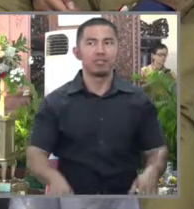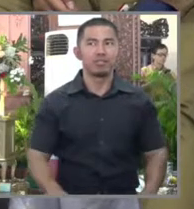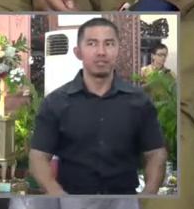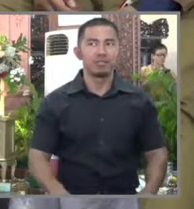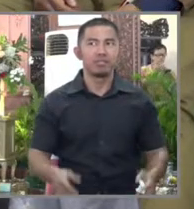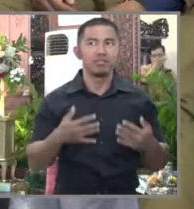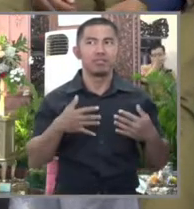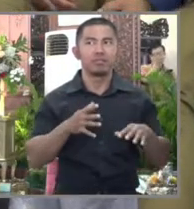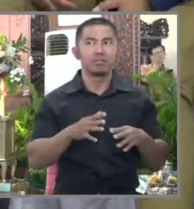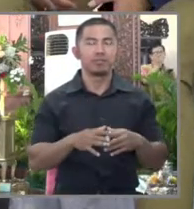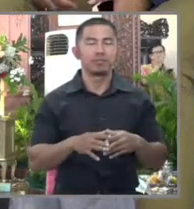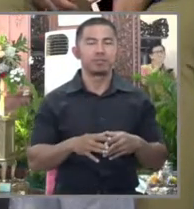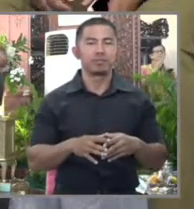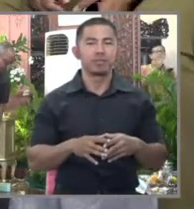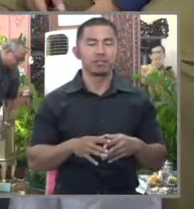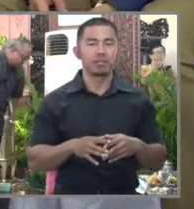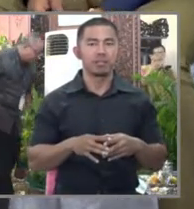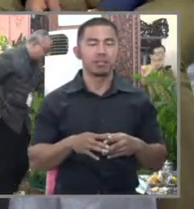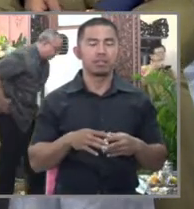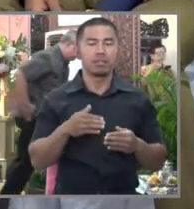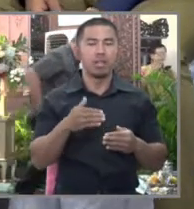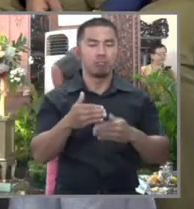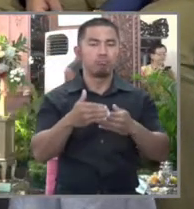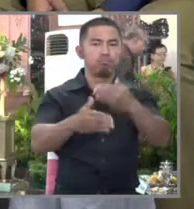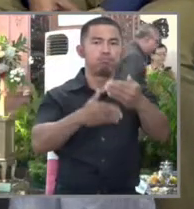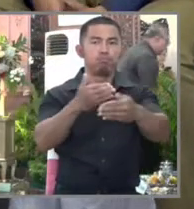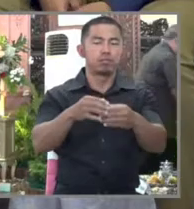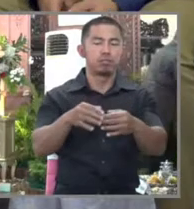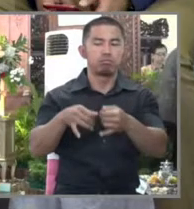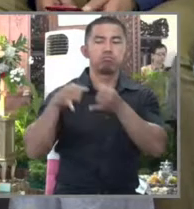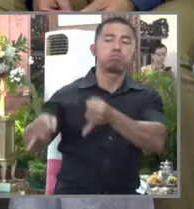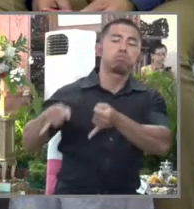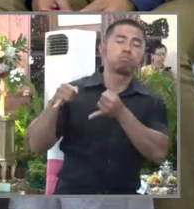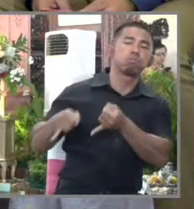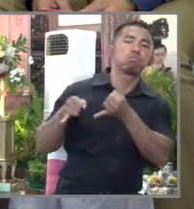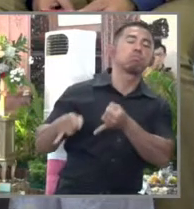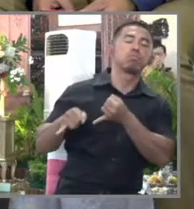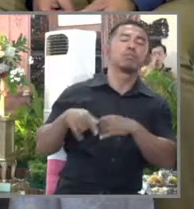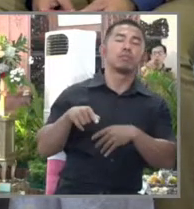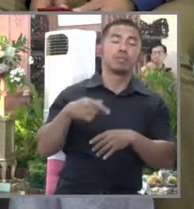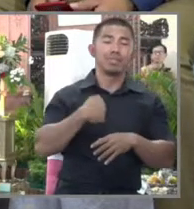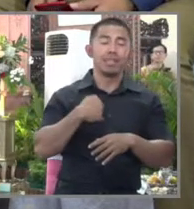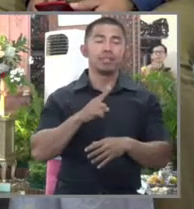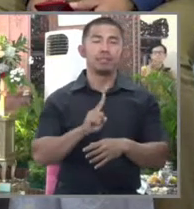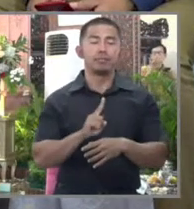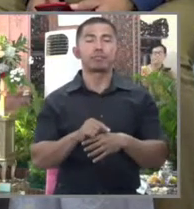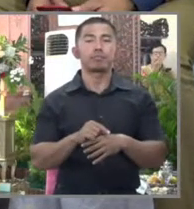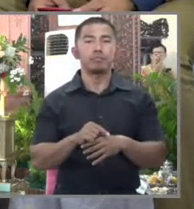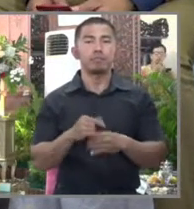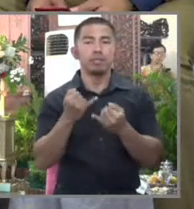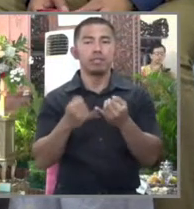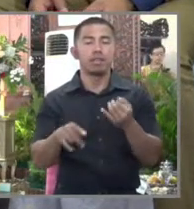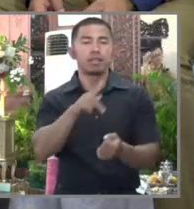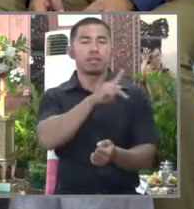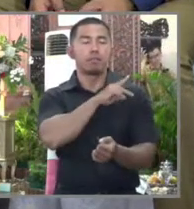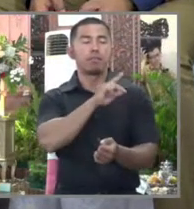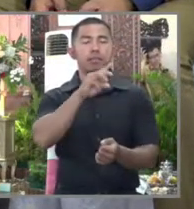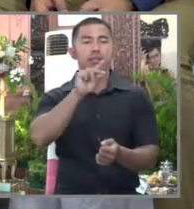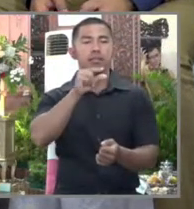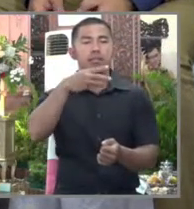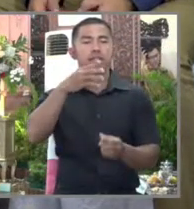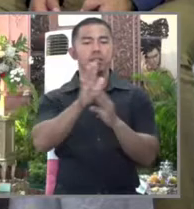Lanjut. Malah guyu gue. Yeah. Dari kesinambungan bullying tersebut, saya dari Kabupaten Rembang sendiri